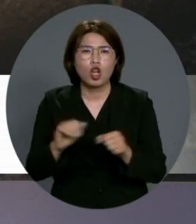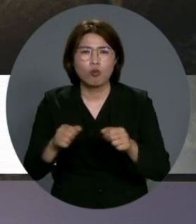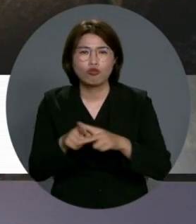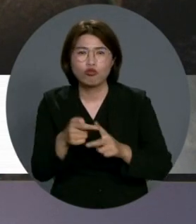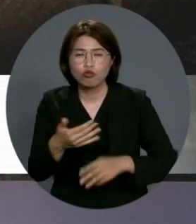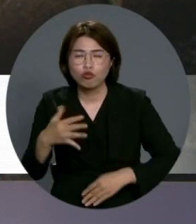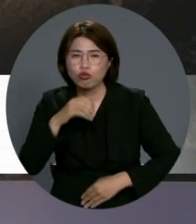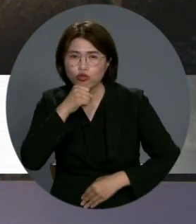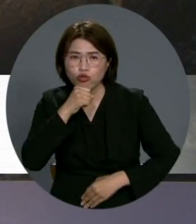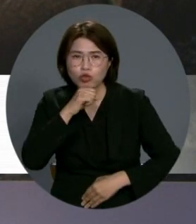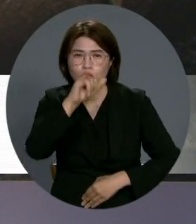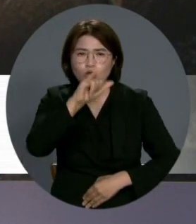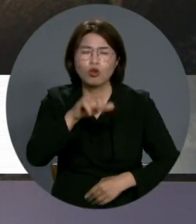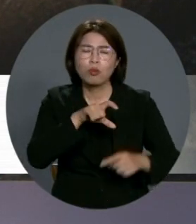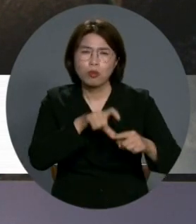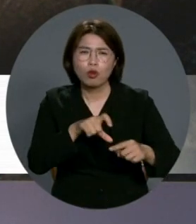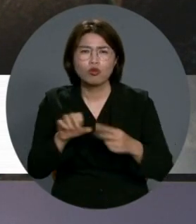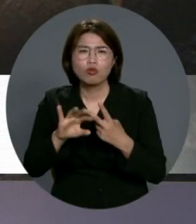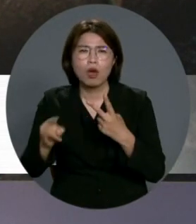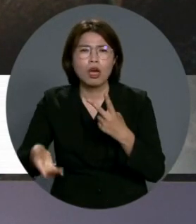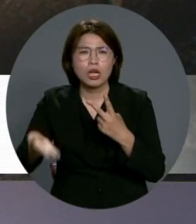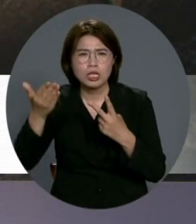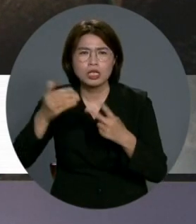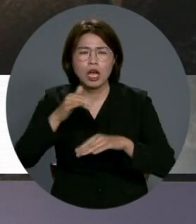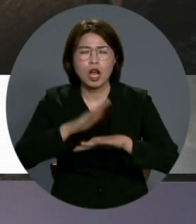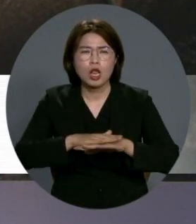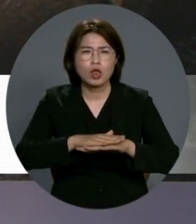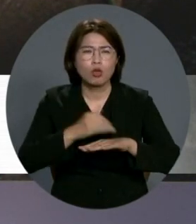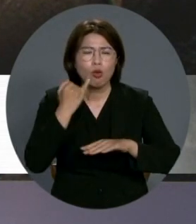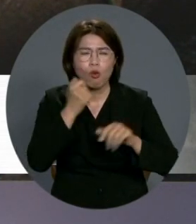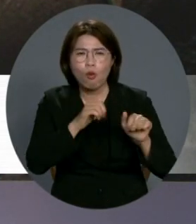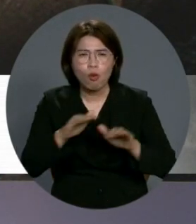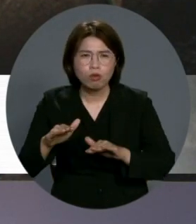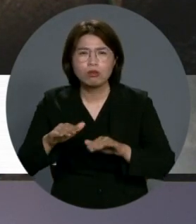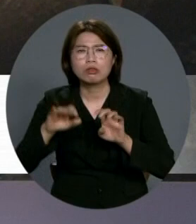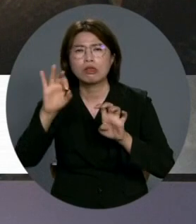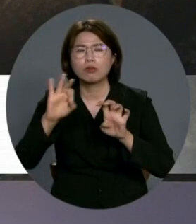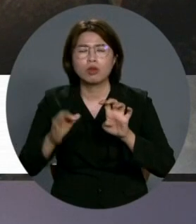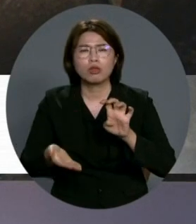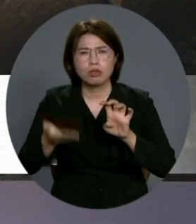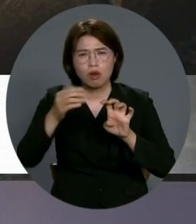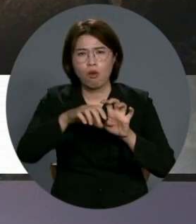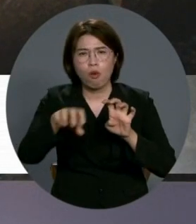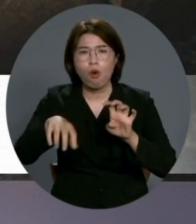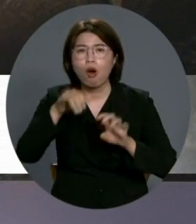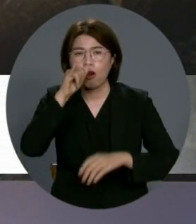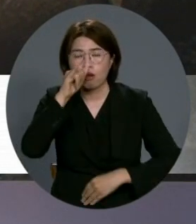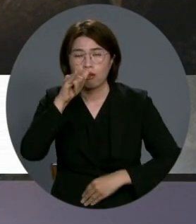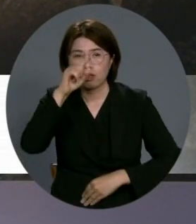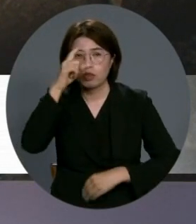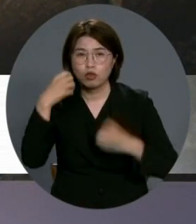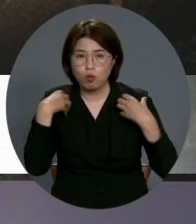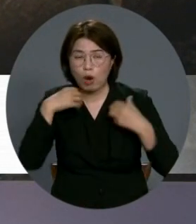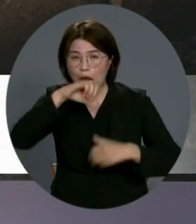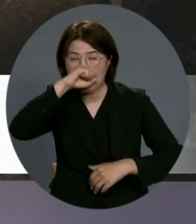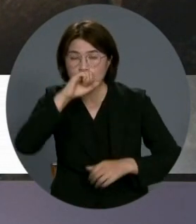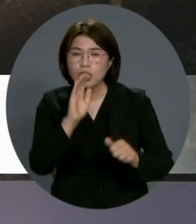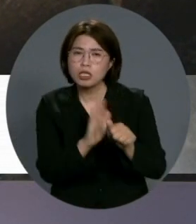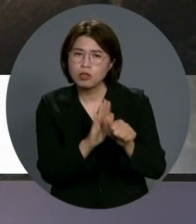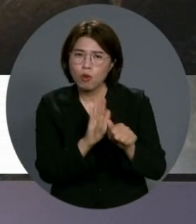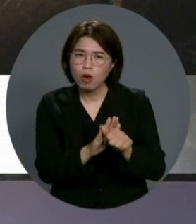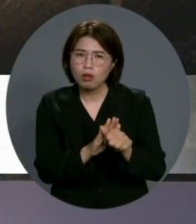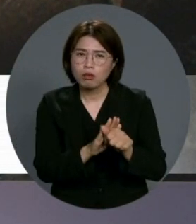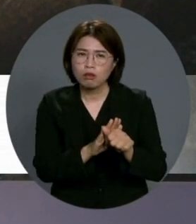전국 평균의 2배가 넘고 농어촌은 40%에 이르는 것도 있습니다 그래서 정부가 예산 절반을